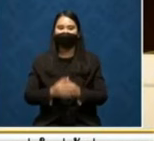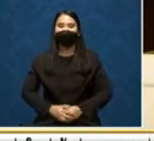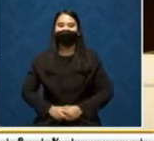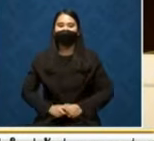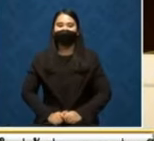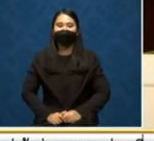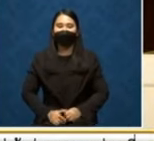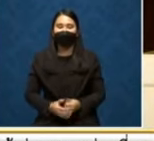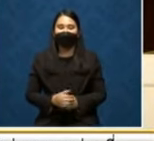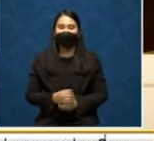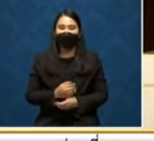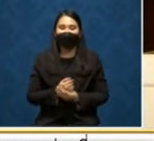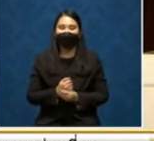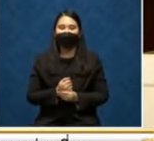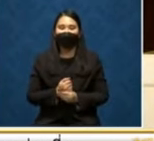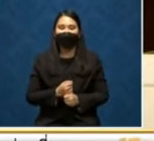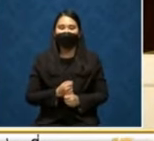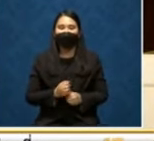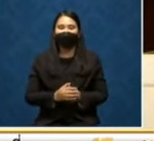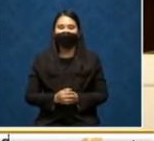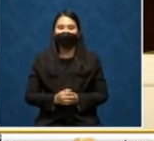ขอบคุณครับ